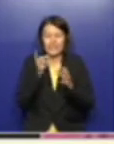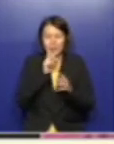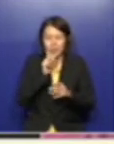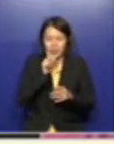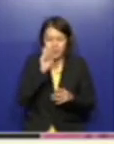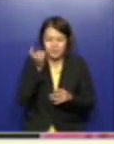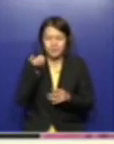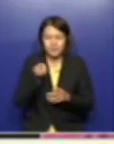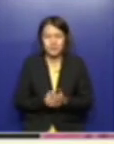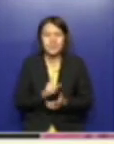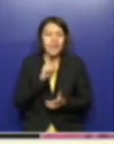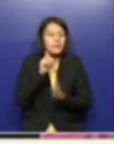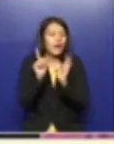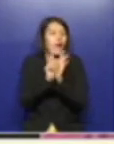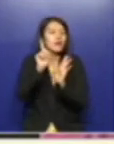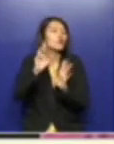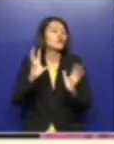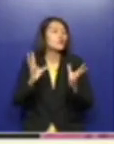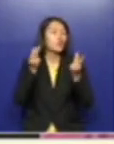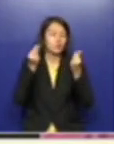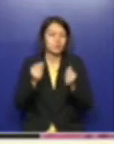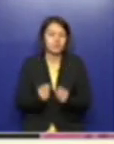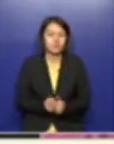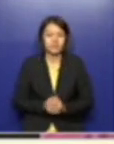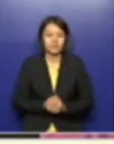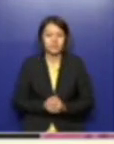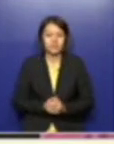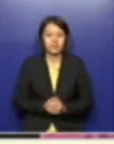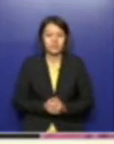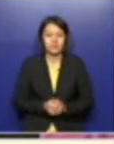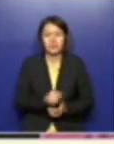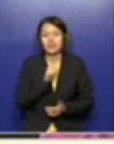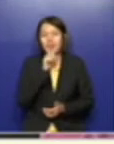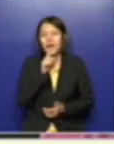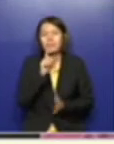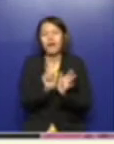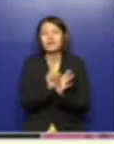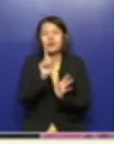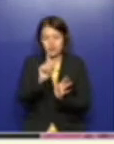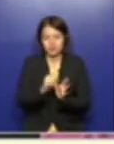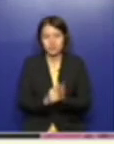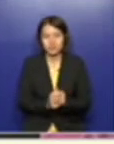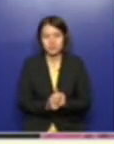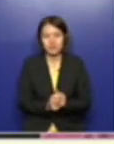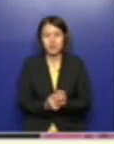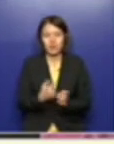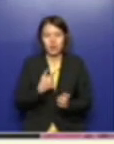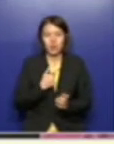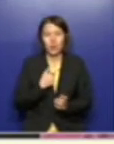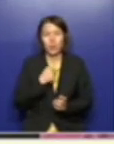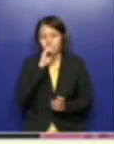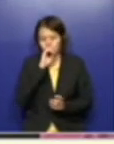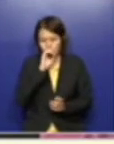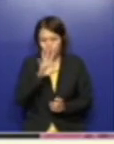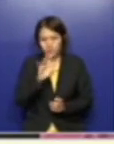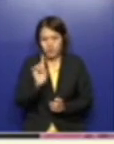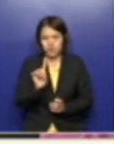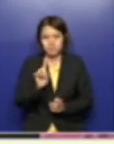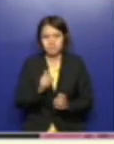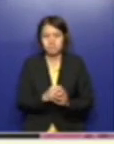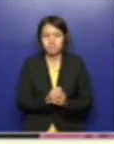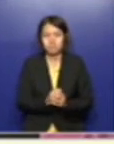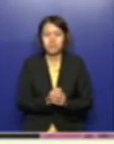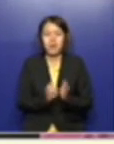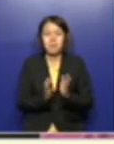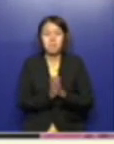ผมถามทีเดียวจบทั้งสองข้อไม่ถามอีกท่านประธานครับเพราะนั้นผมต้องยืนยันว่าภิ